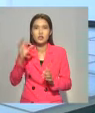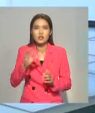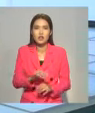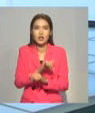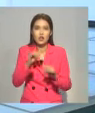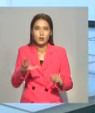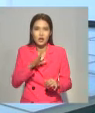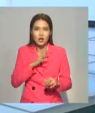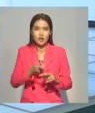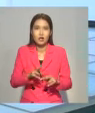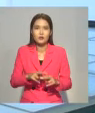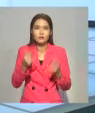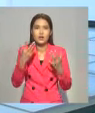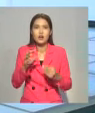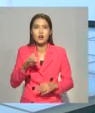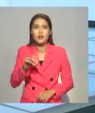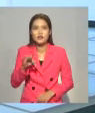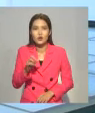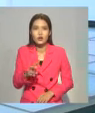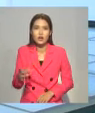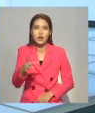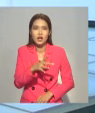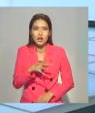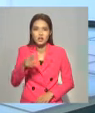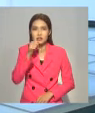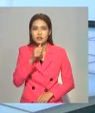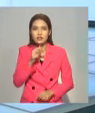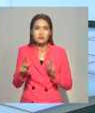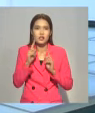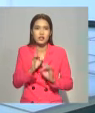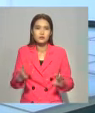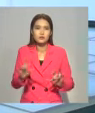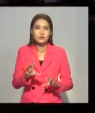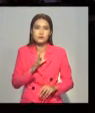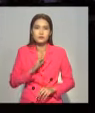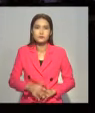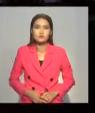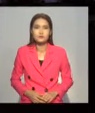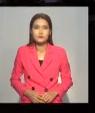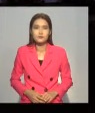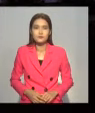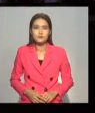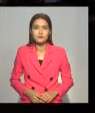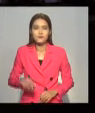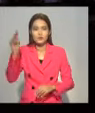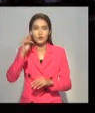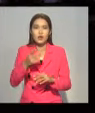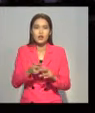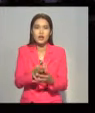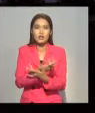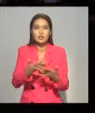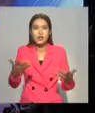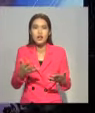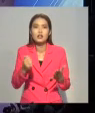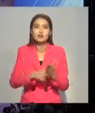артқан. Бұл туралы бүгін Атырауда өткен республикалық тамыз кеңесінде айтылды. Оқу ағарту министрлігі